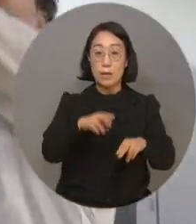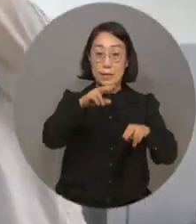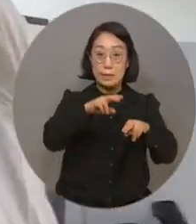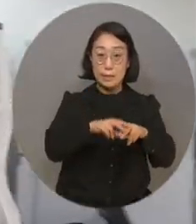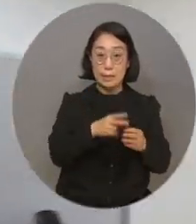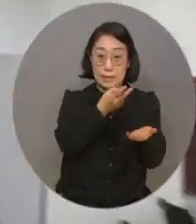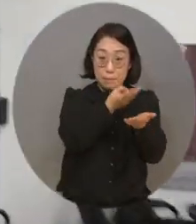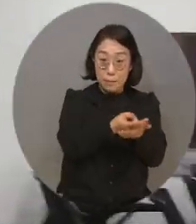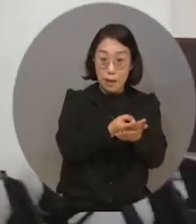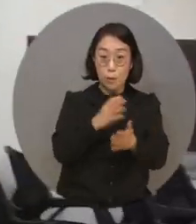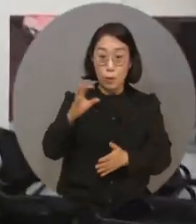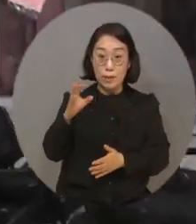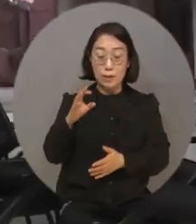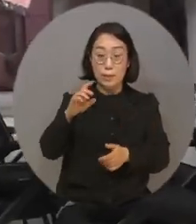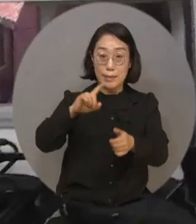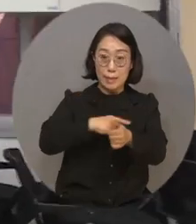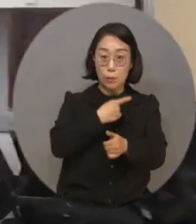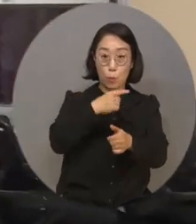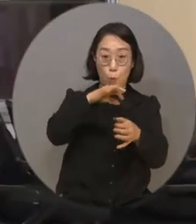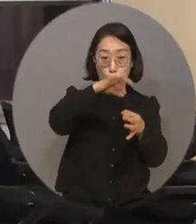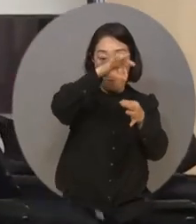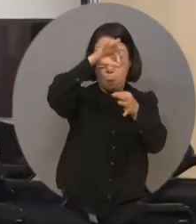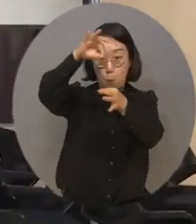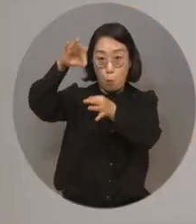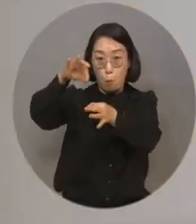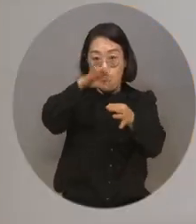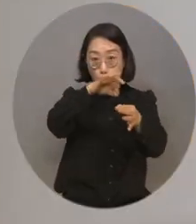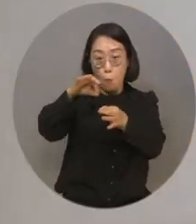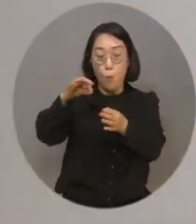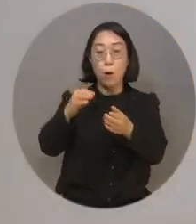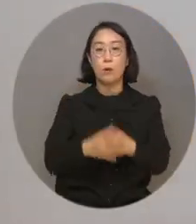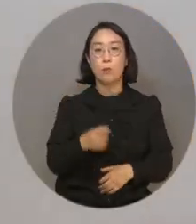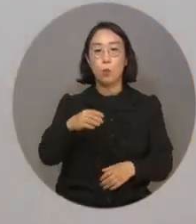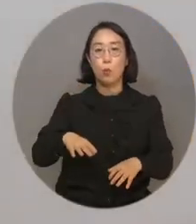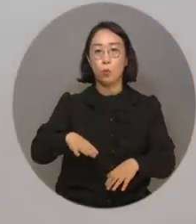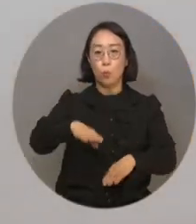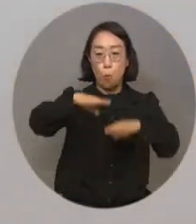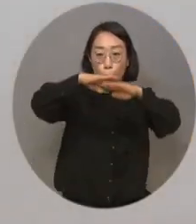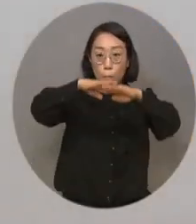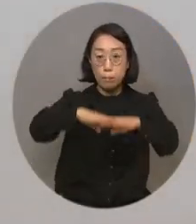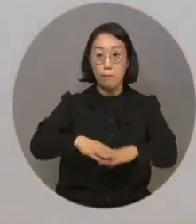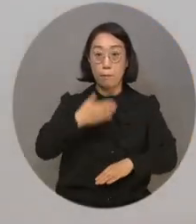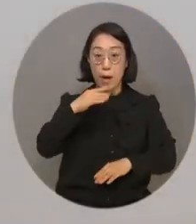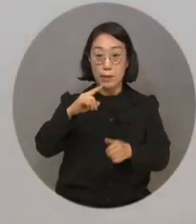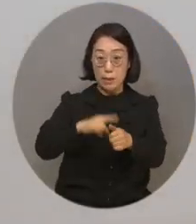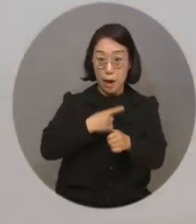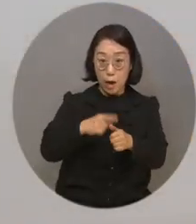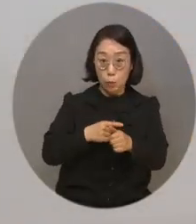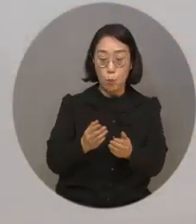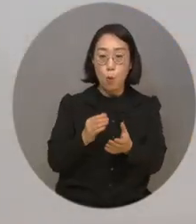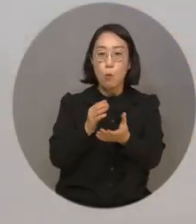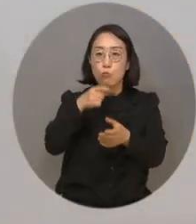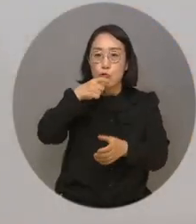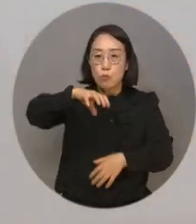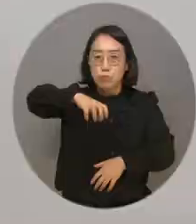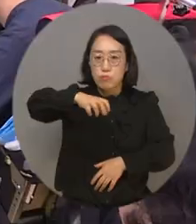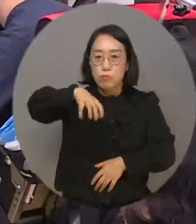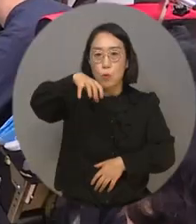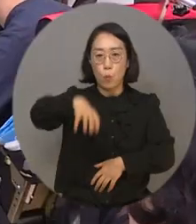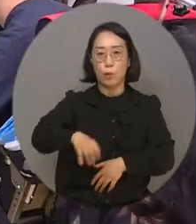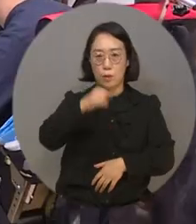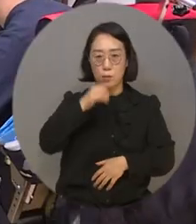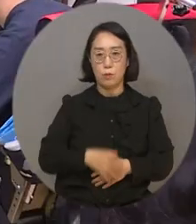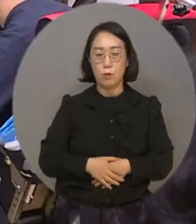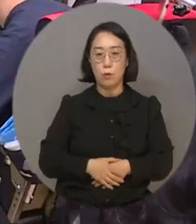화장실로 이동할 수 있는 천장 이동장치 호이스트와 높낮이를 조절할 수 있는 세면대도 마련되어 있습니다 이곳은